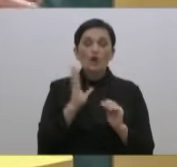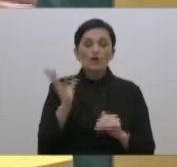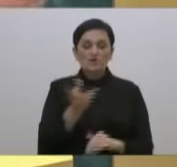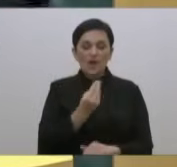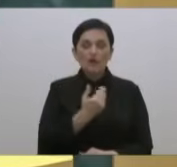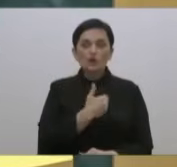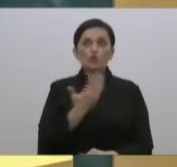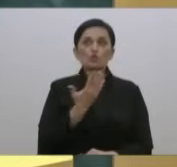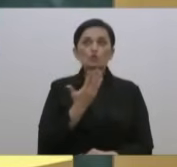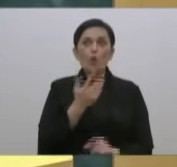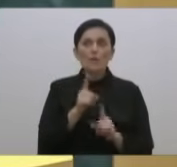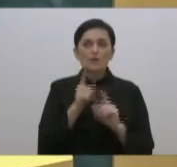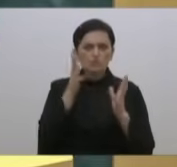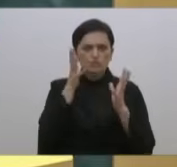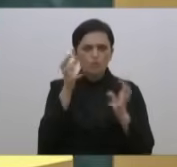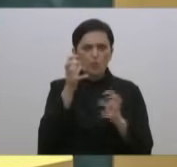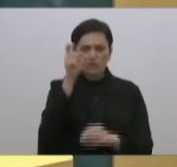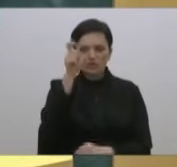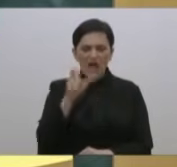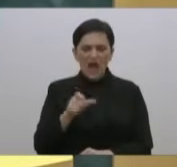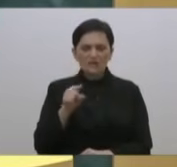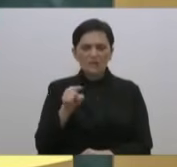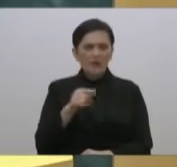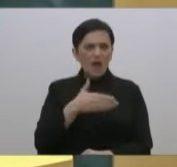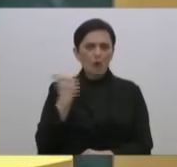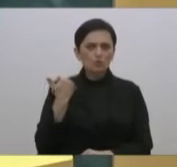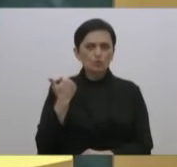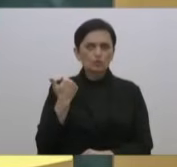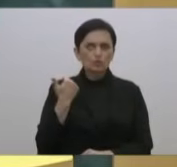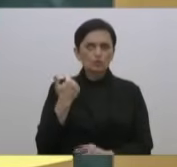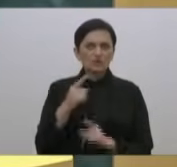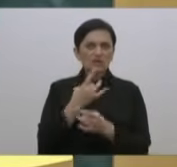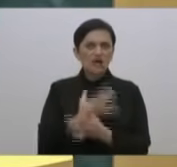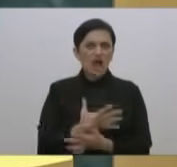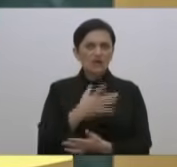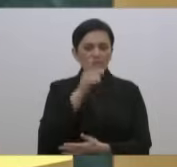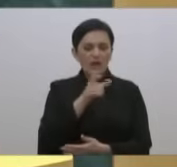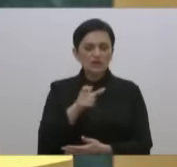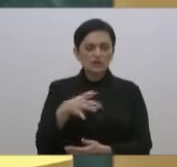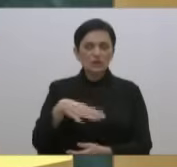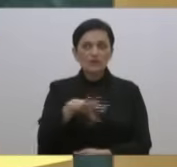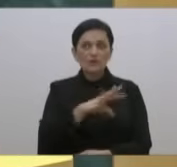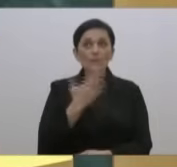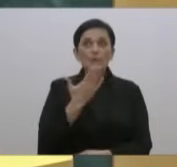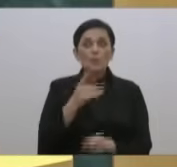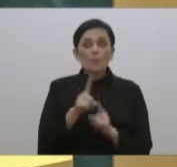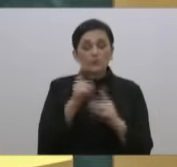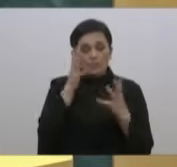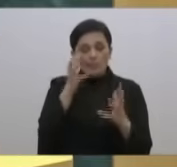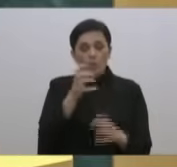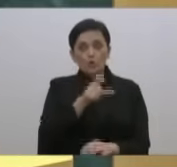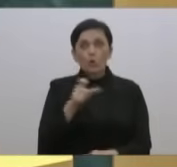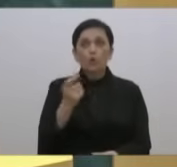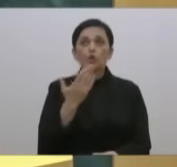გვინდა, რომელია ისეთი ბოროტი ადამიანი, რომელსაც არ უნდოდეს, რომ არ იყოს ღარიბი ადამიანი ქვეყანაში. Რომელია ისეთი ბოროტი